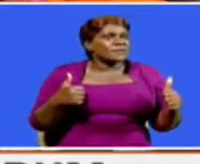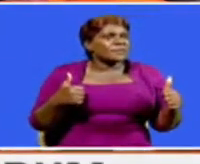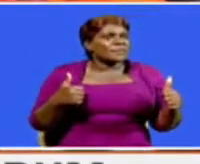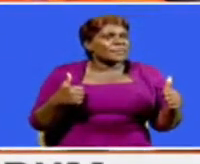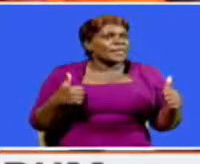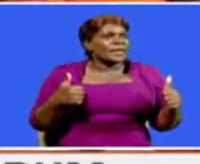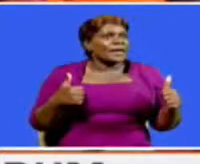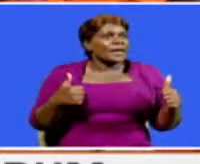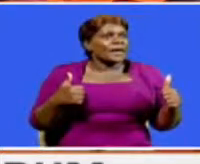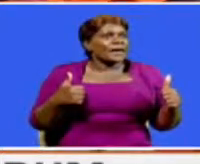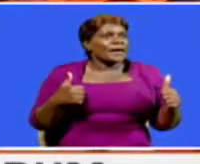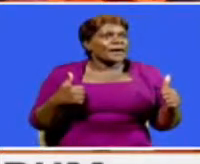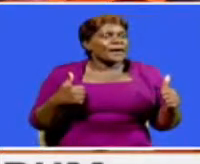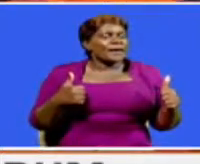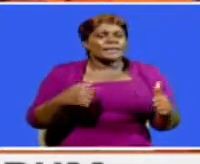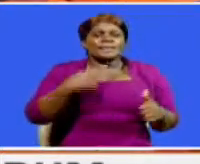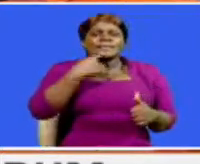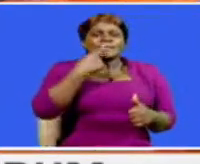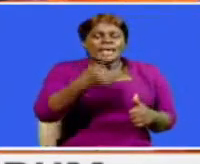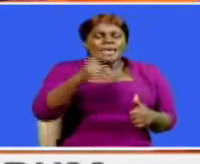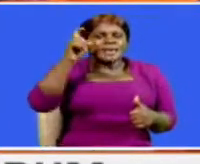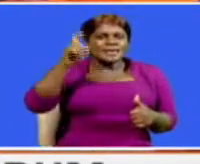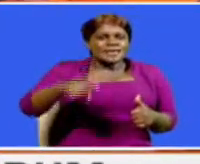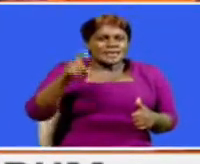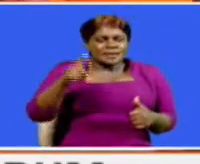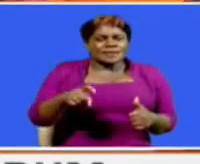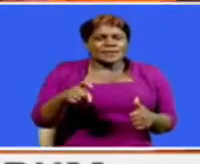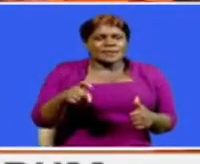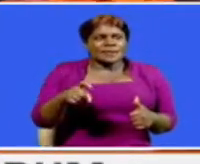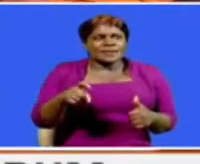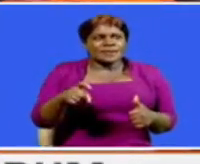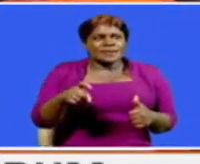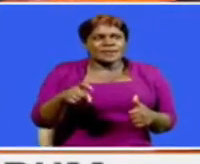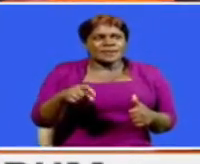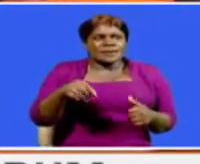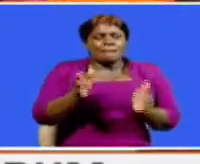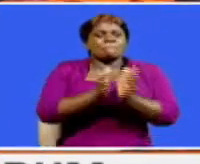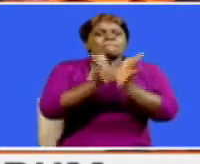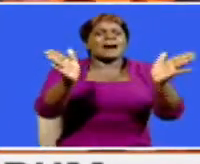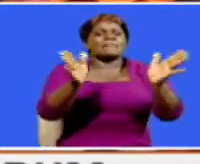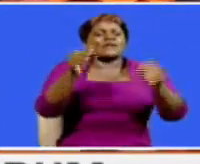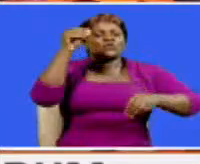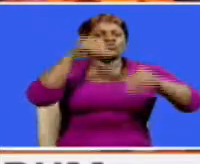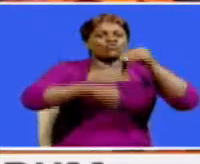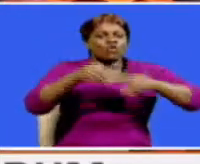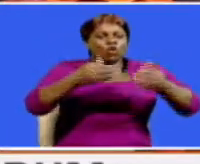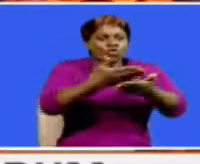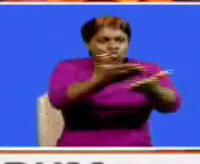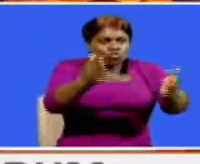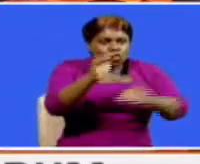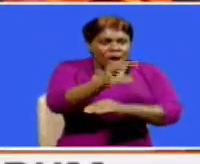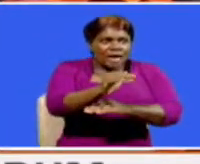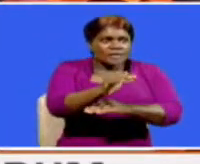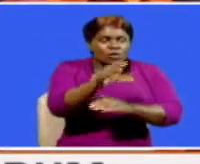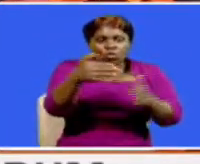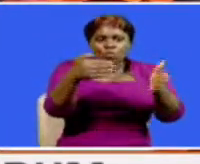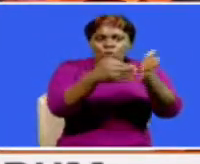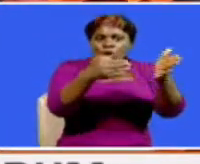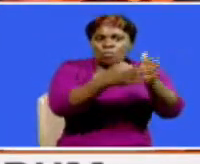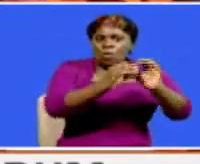mahali profesa alitueleza kwamba itahitaji kwenda kwa raia, tukuje kwenu, mtu